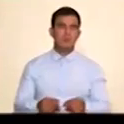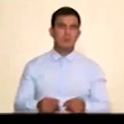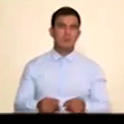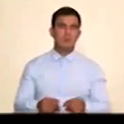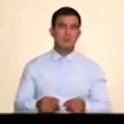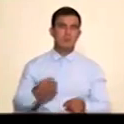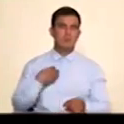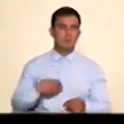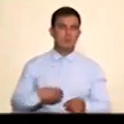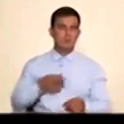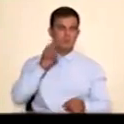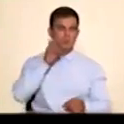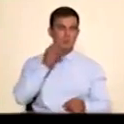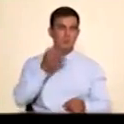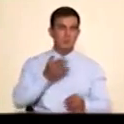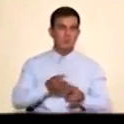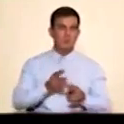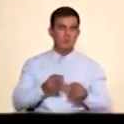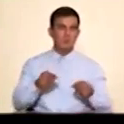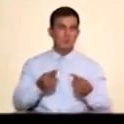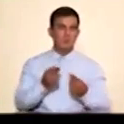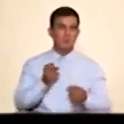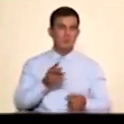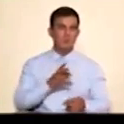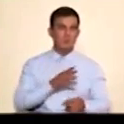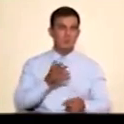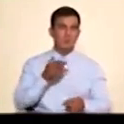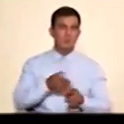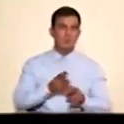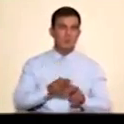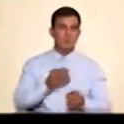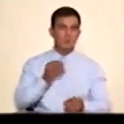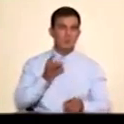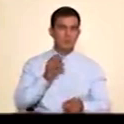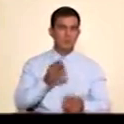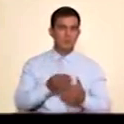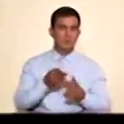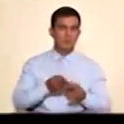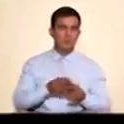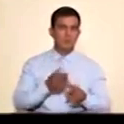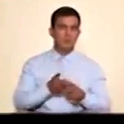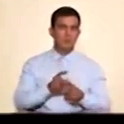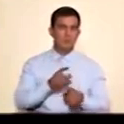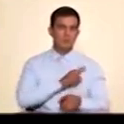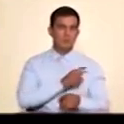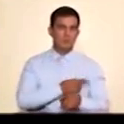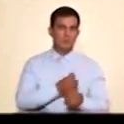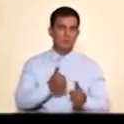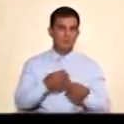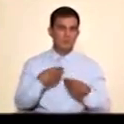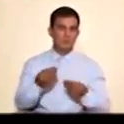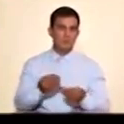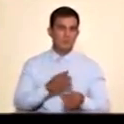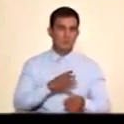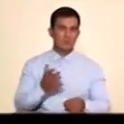Fransiya davlatini yuzaga kelishida aynan franklar imperiyasini ta'siri juda ham yuqori deyishimiz mumkin.